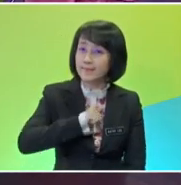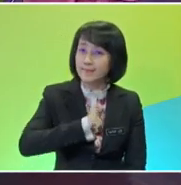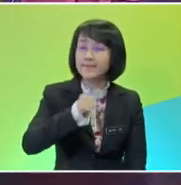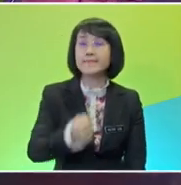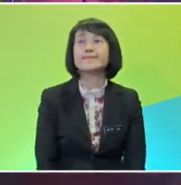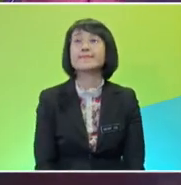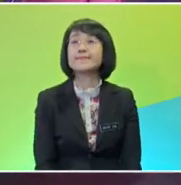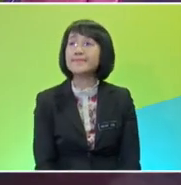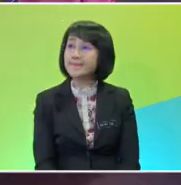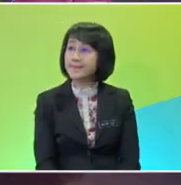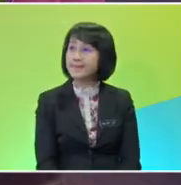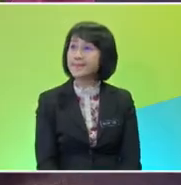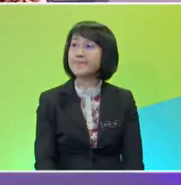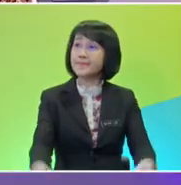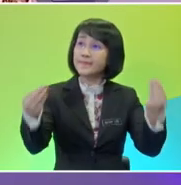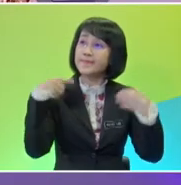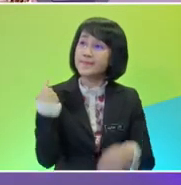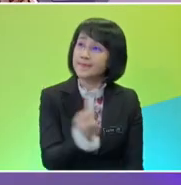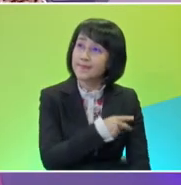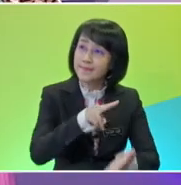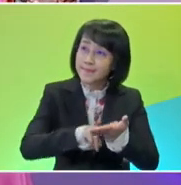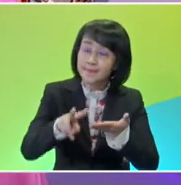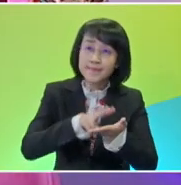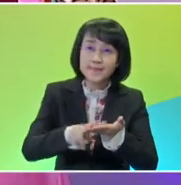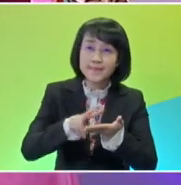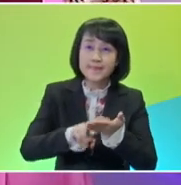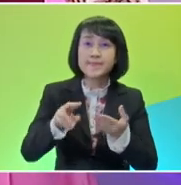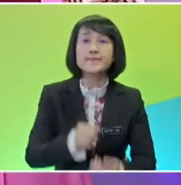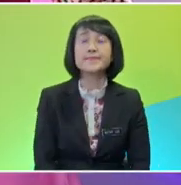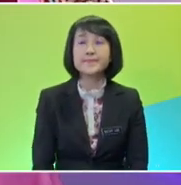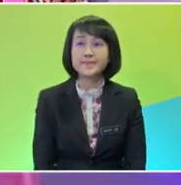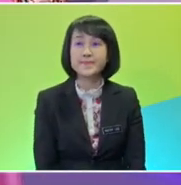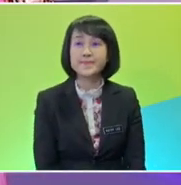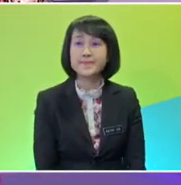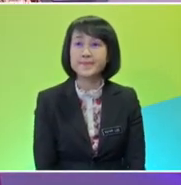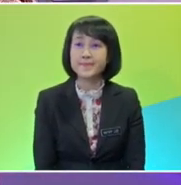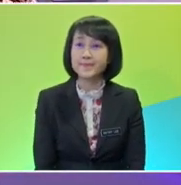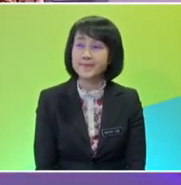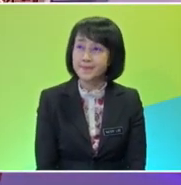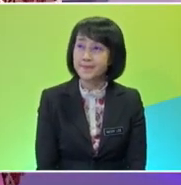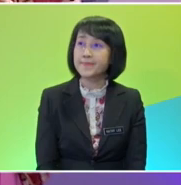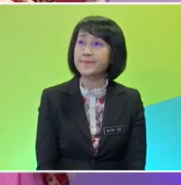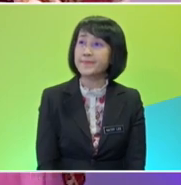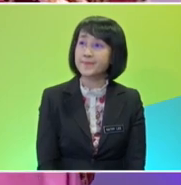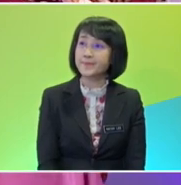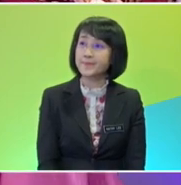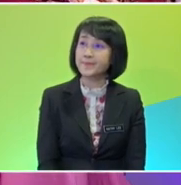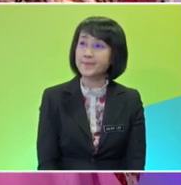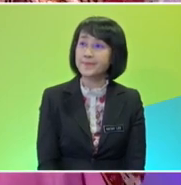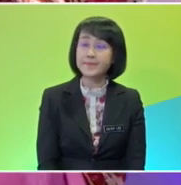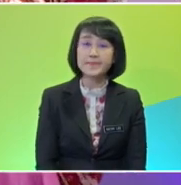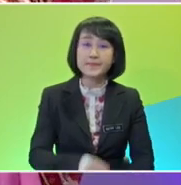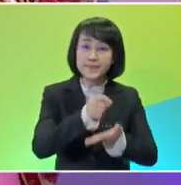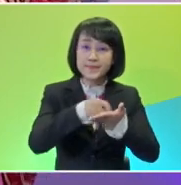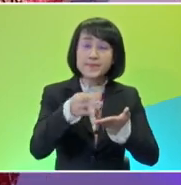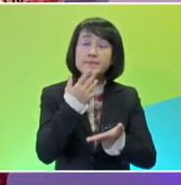Mari kita baca petikan ini ada petikan yang tulisan bawaannya merah